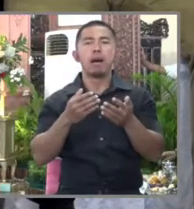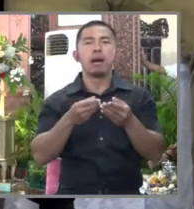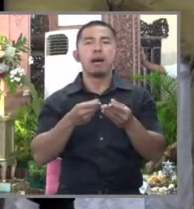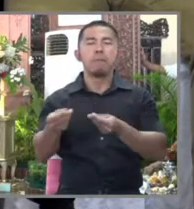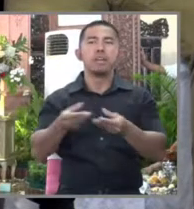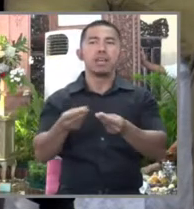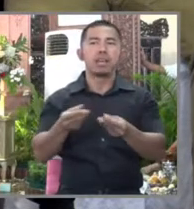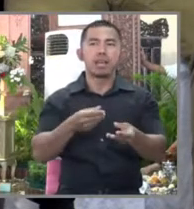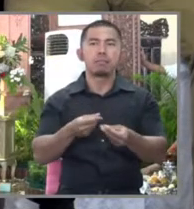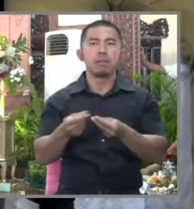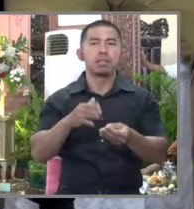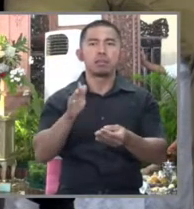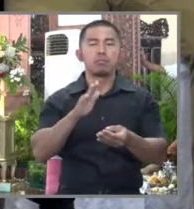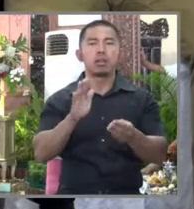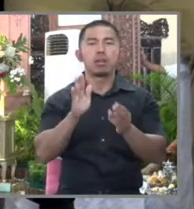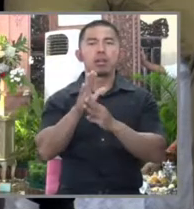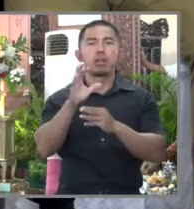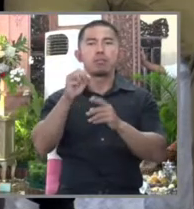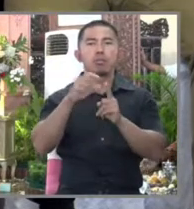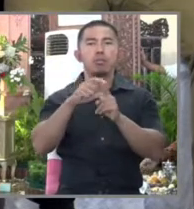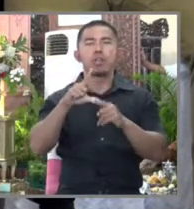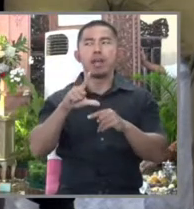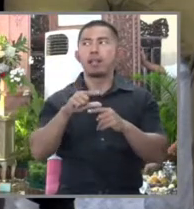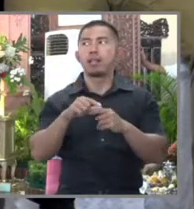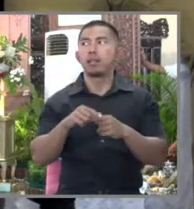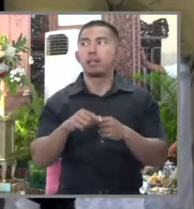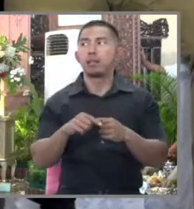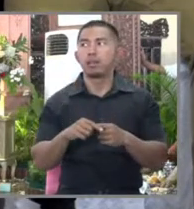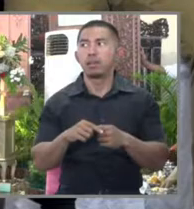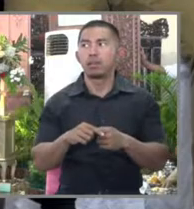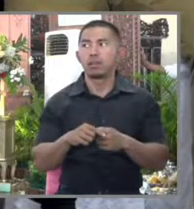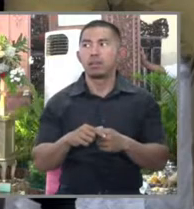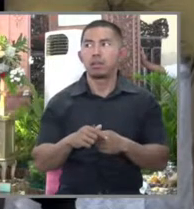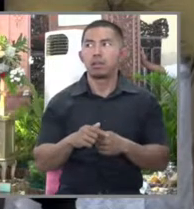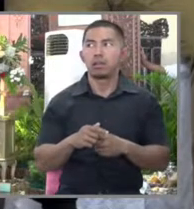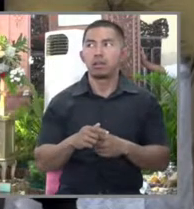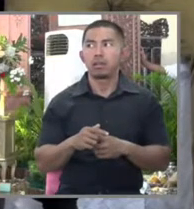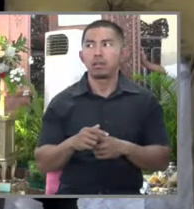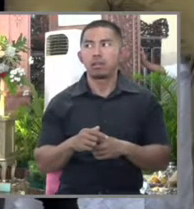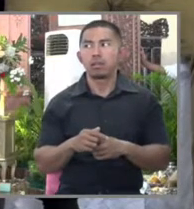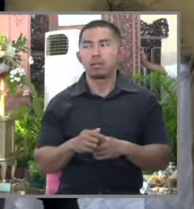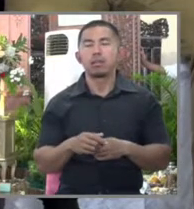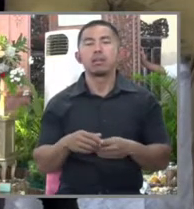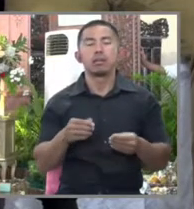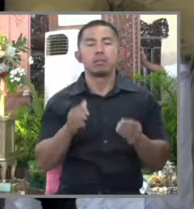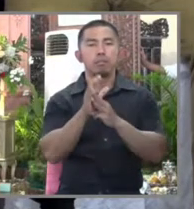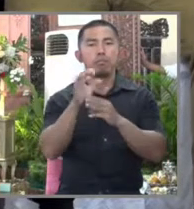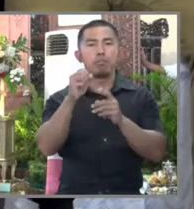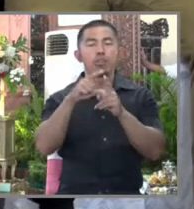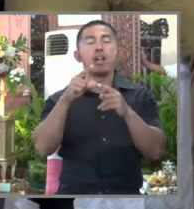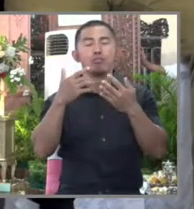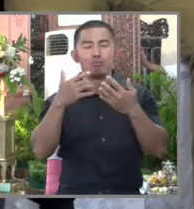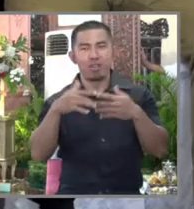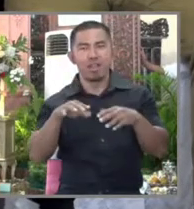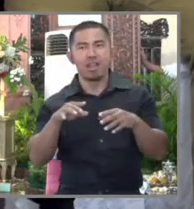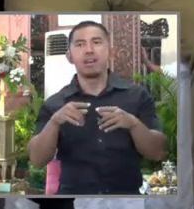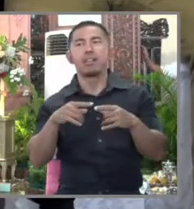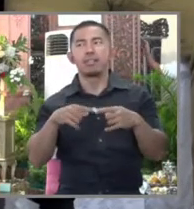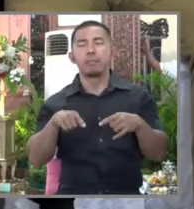modal? Ya. Pemasaran. Oh berarti kan duduk modal. Modalnya kami untuk sandal sudah dari pihak ketiga. Oke. Alhamdulillah ya, sudah dari pihak ketiga.